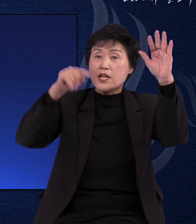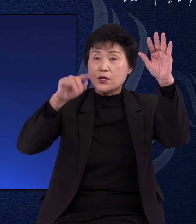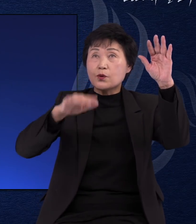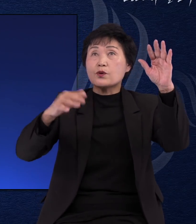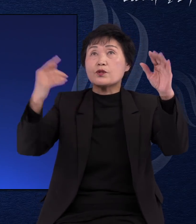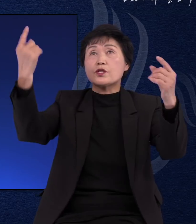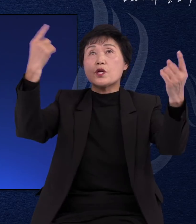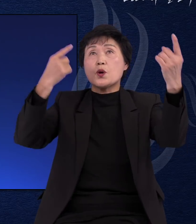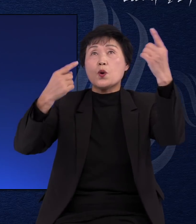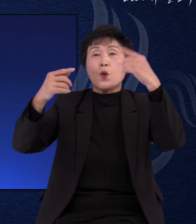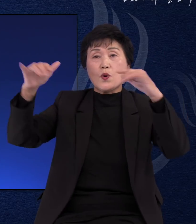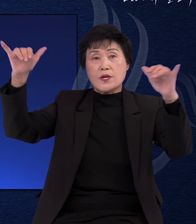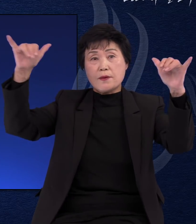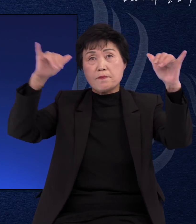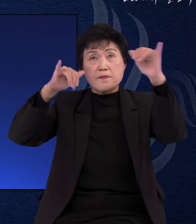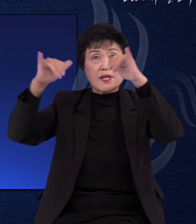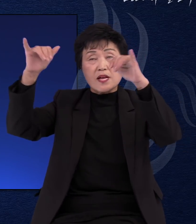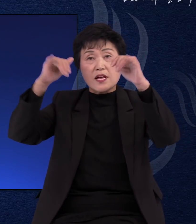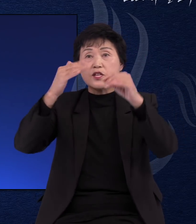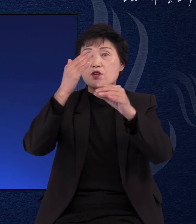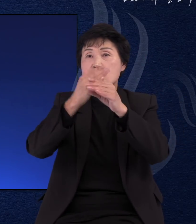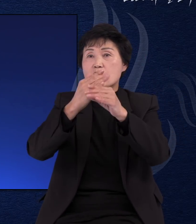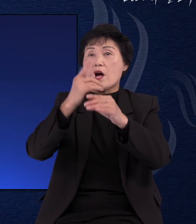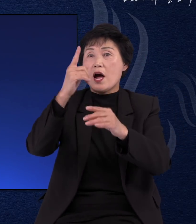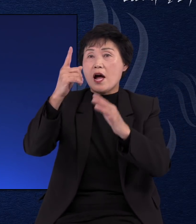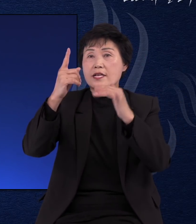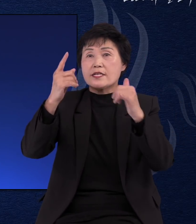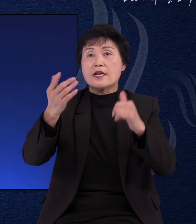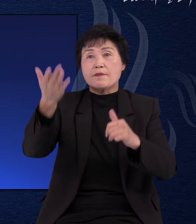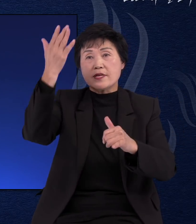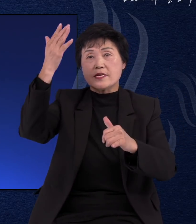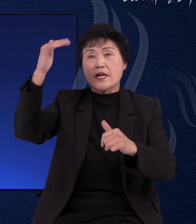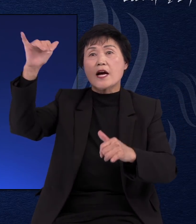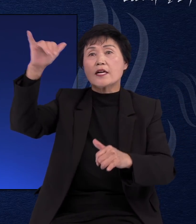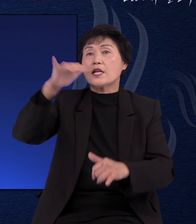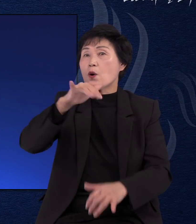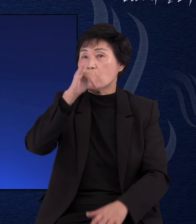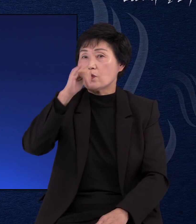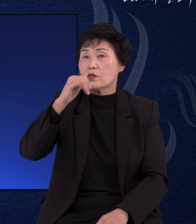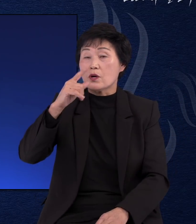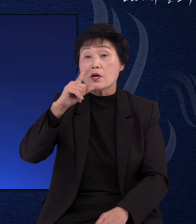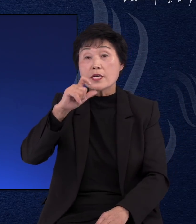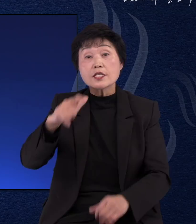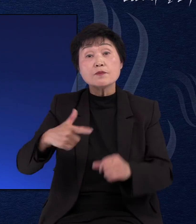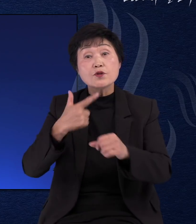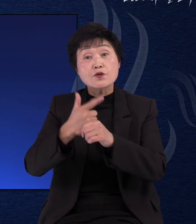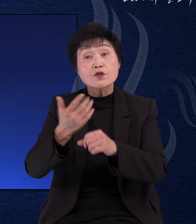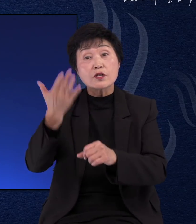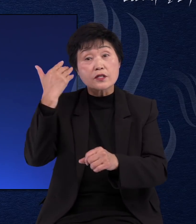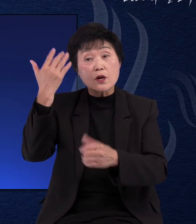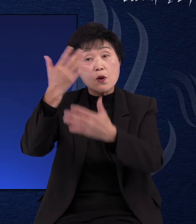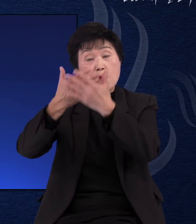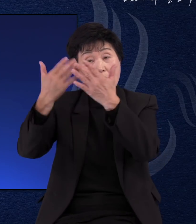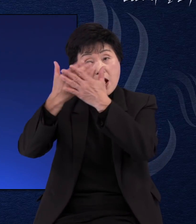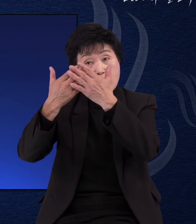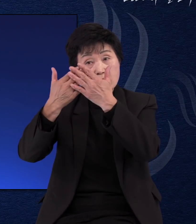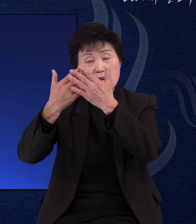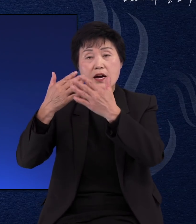오는 사람이 1명 이상은 타고 있다. 16년 전의 환상을 내가 이렇게